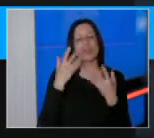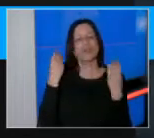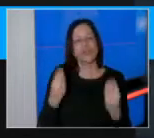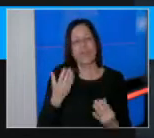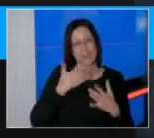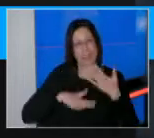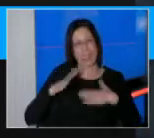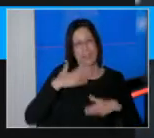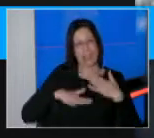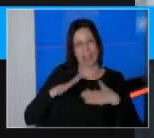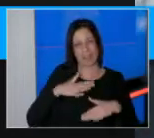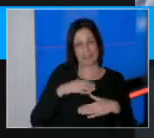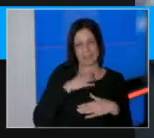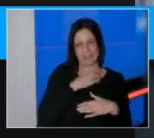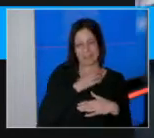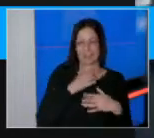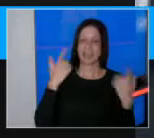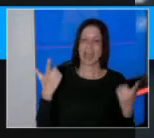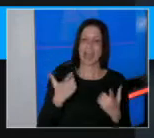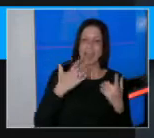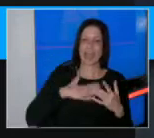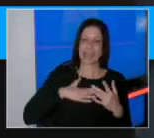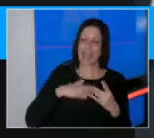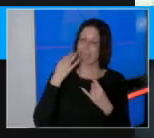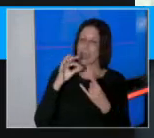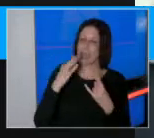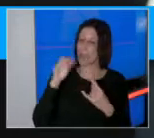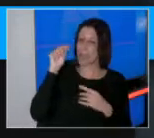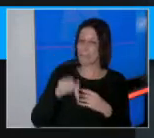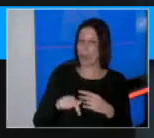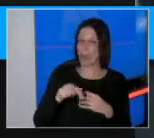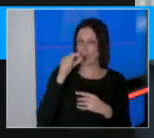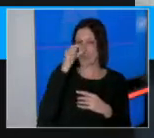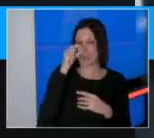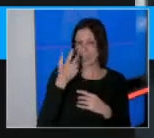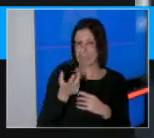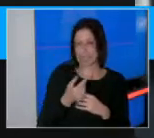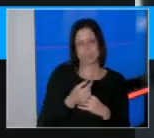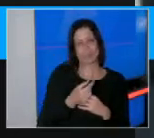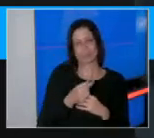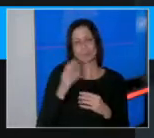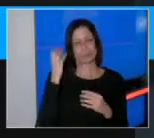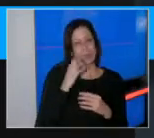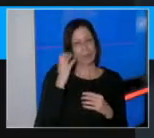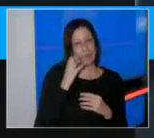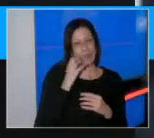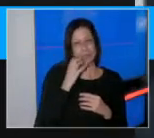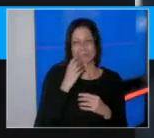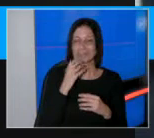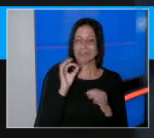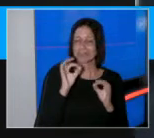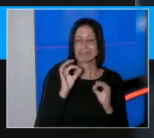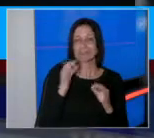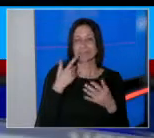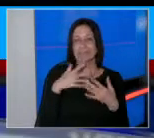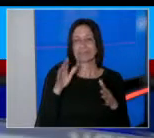ונעימה לחגוג את חג החנוכה פה בדובאי, באמירויות. משק כנפי